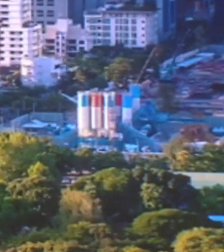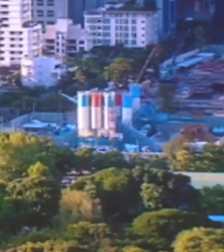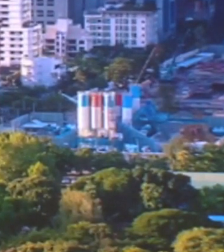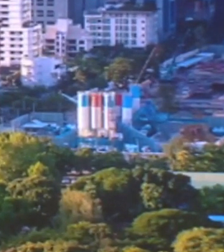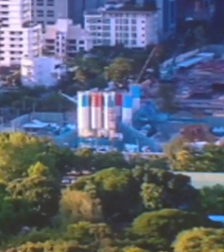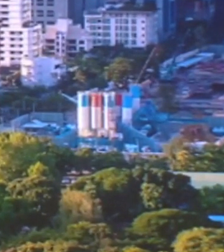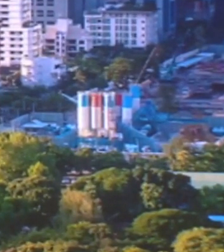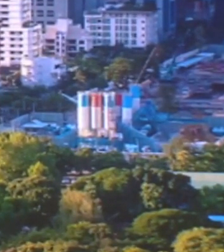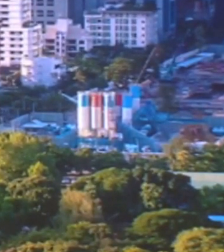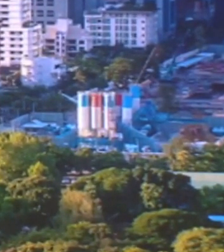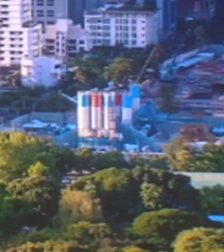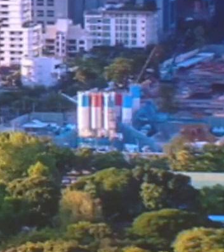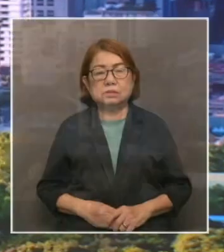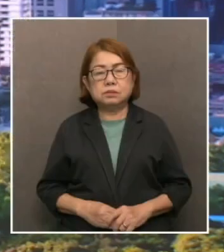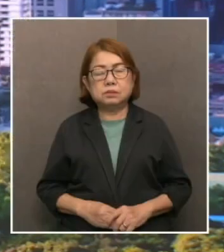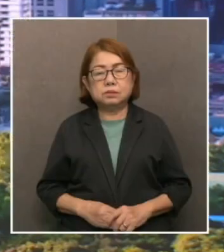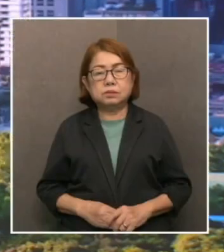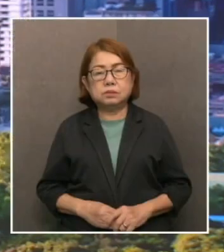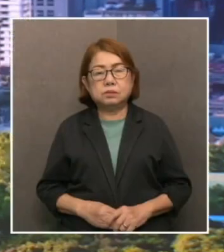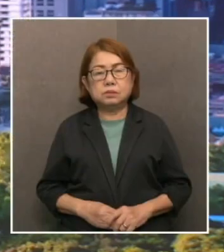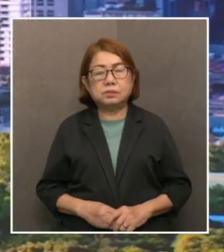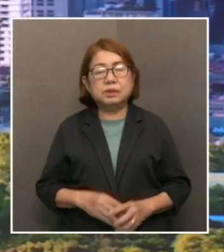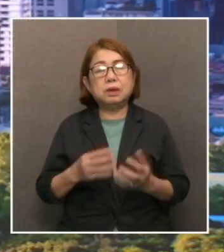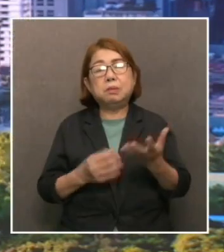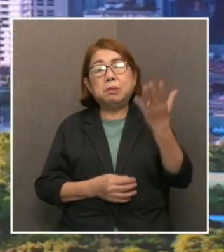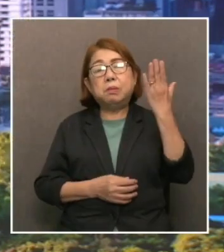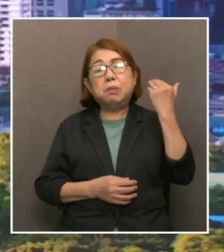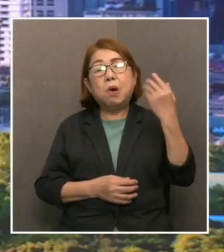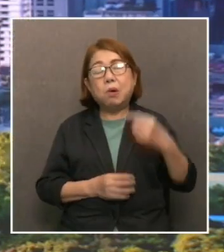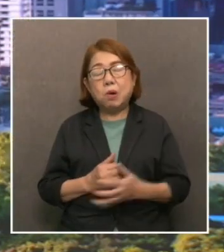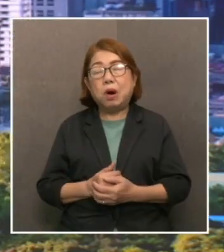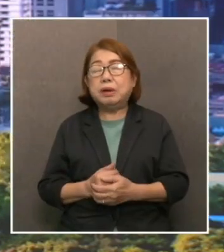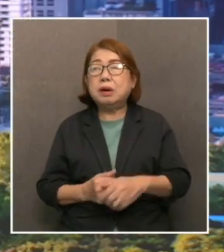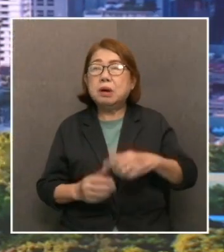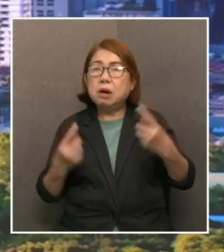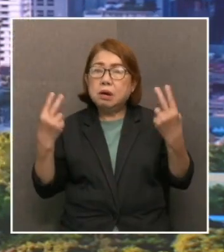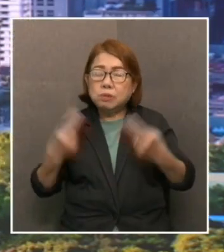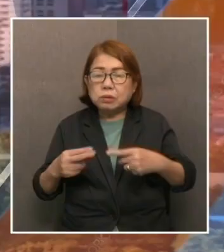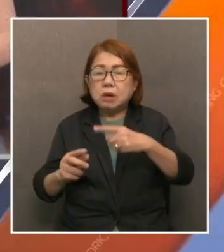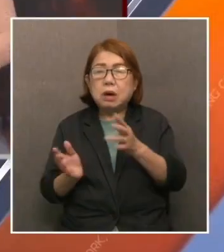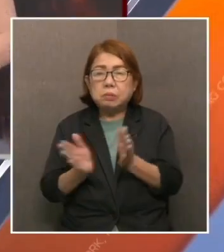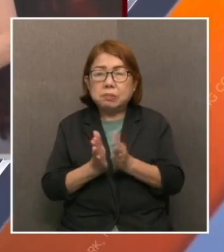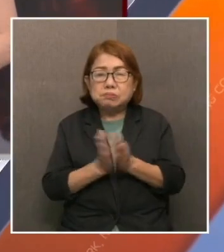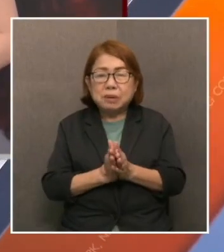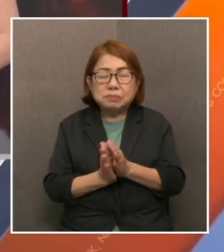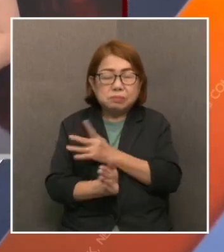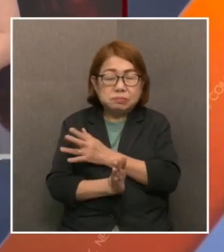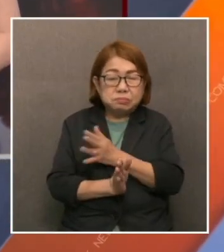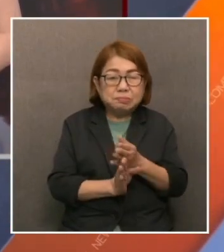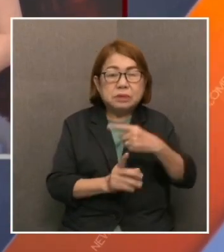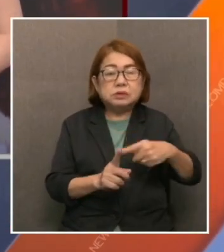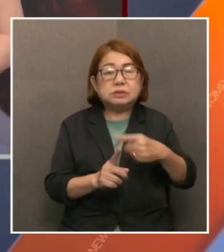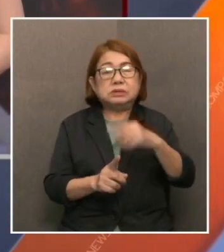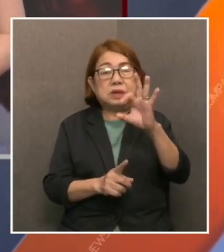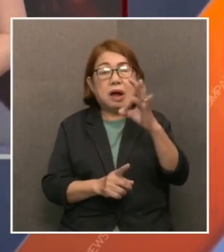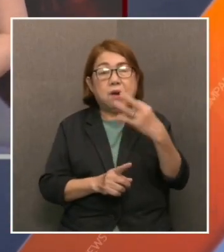และกลุ่มฮาสจากวันนั้นจนถึงวันนี้เนี่ยผ่านมาประมาณ 9เดือนแล้วนะครับสถานการณ์ยังคงตึงเครียบหนักเลยผลกระทบจนถึงวินาทีนี้เป็นอย่างไร